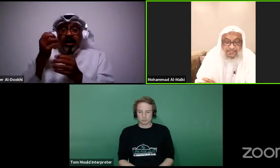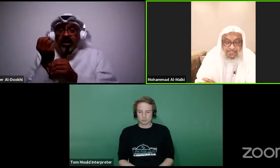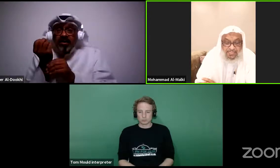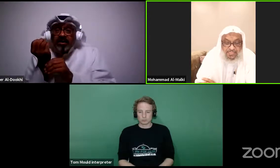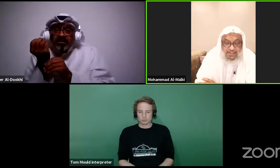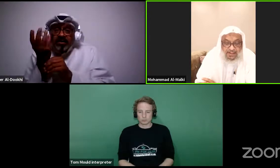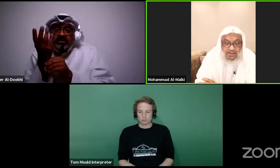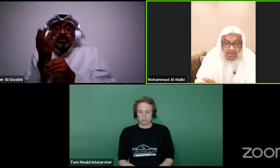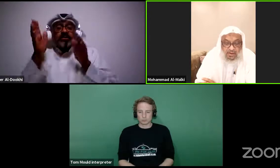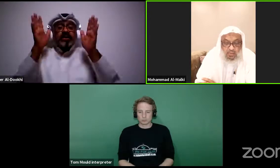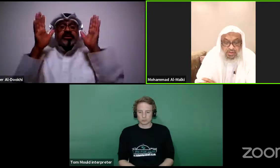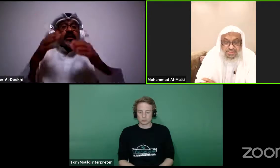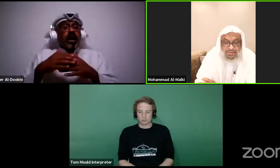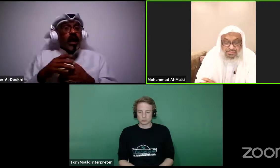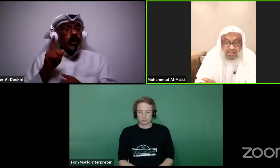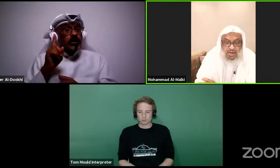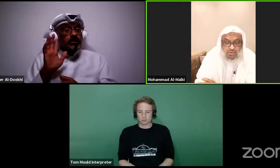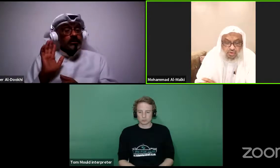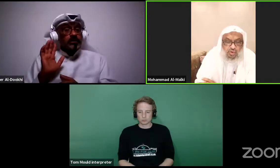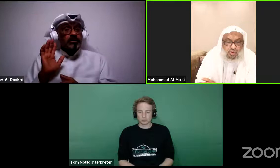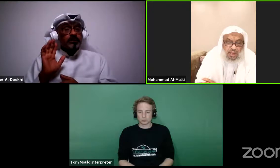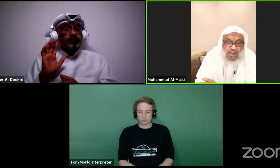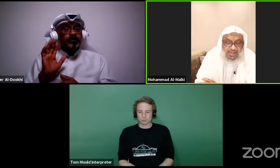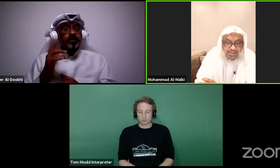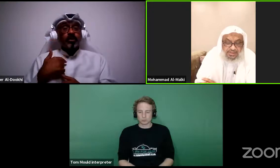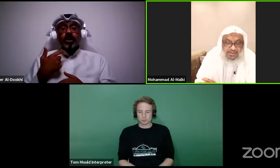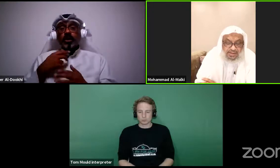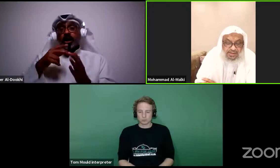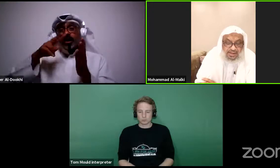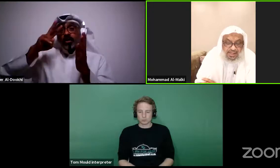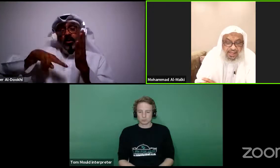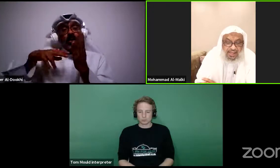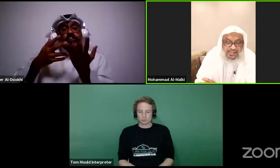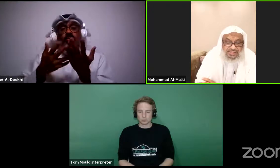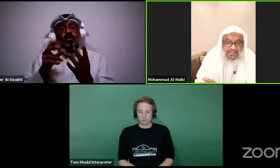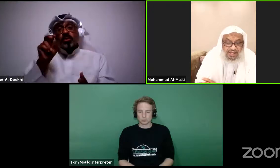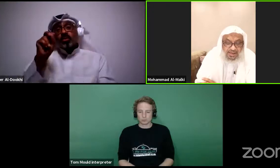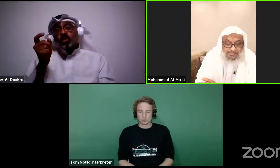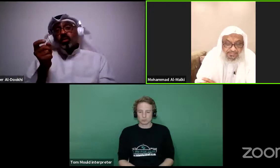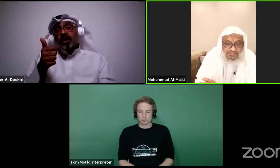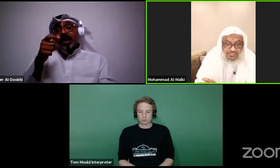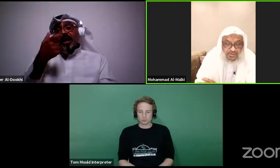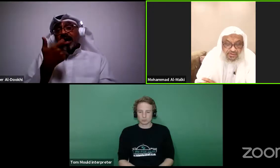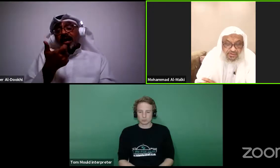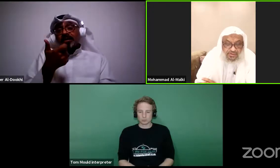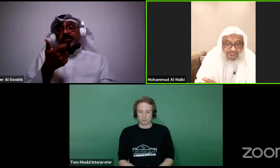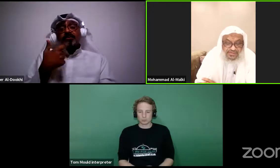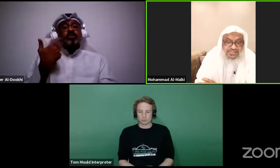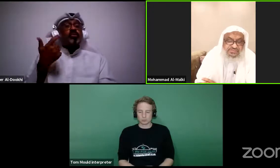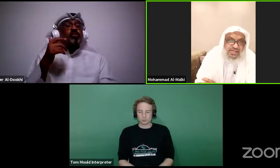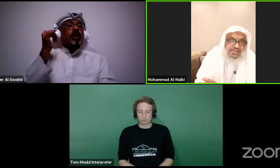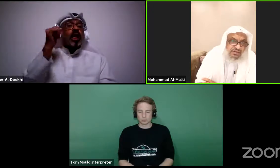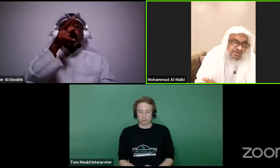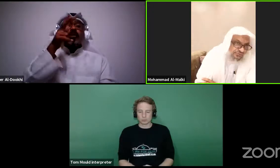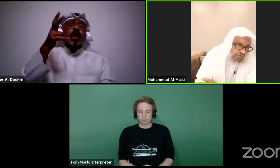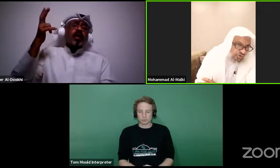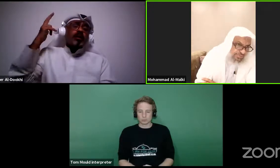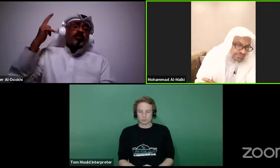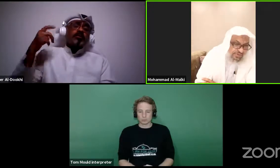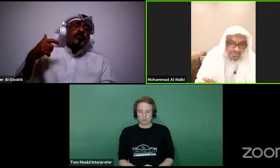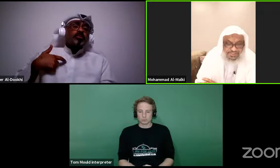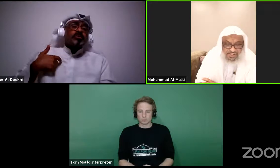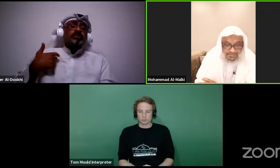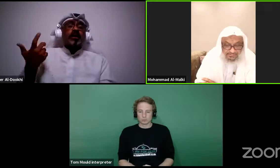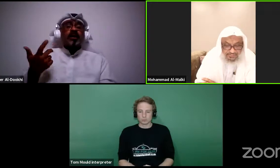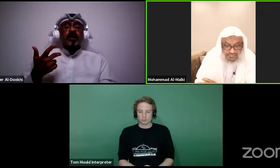الصلاة. ويسمى المقروء قرآنا على عادة العرب في تسميتها المفعول